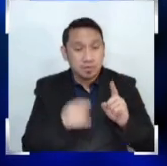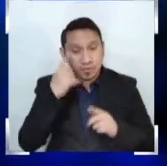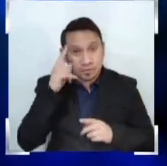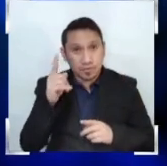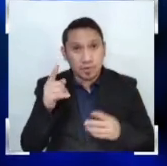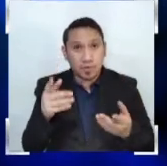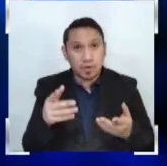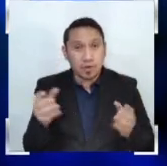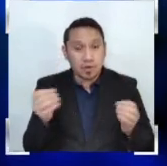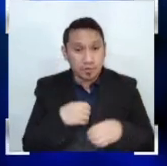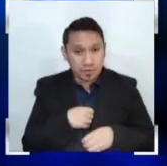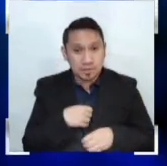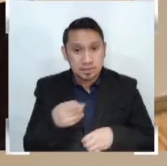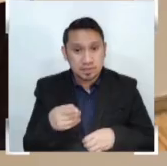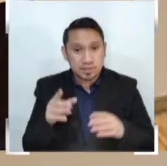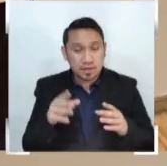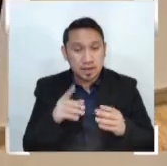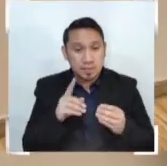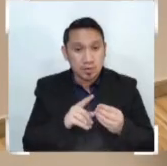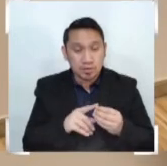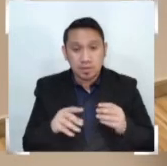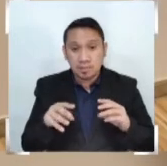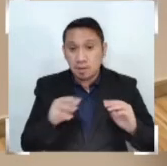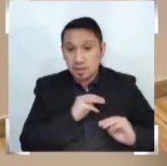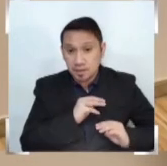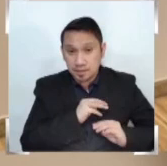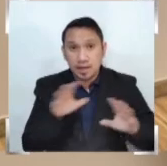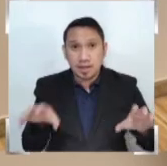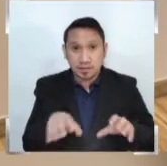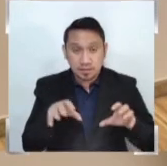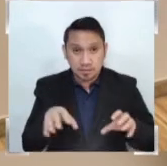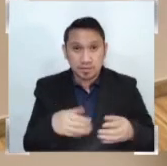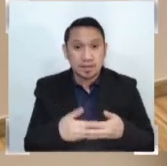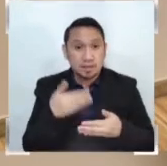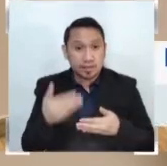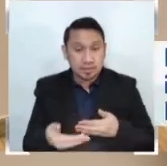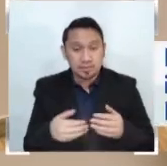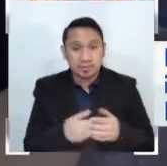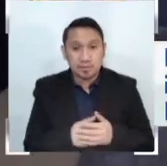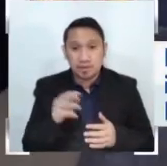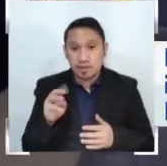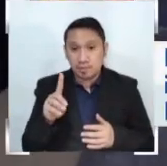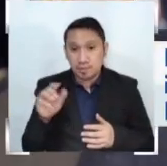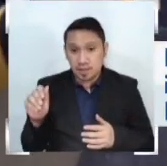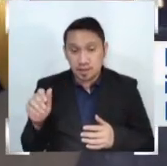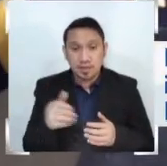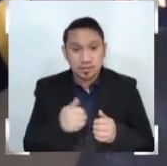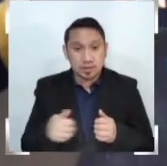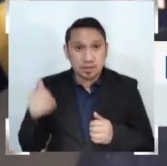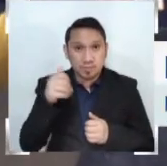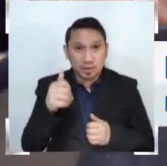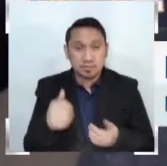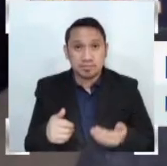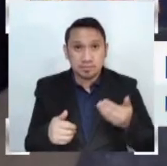the Presidential Advisor on Military Affairs. Si Carlo Dimayuga naman ang itinalagang Acting MMDA Chairman. Formal naman nag-assume bilang